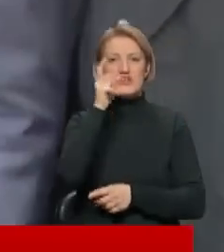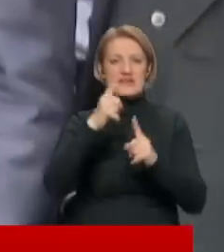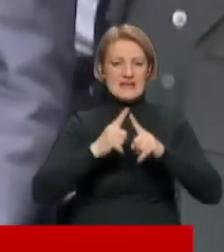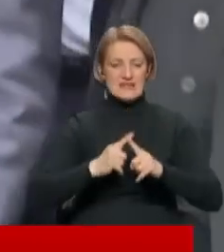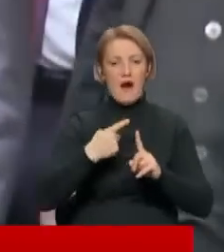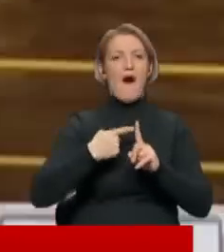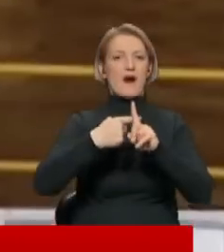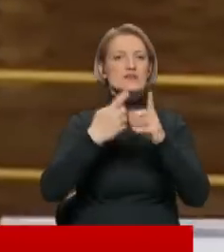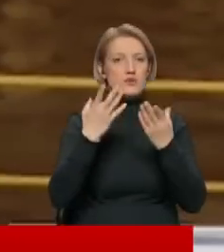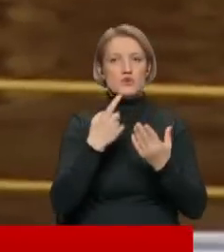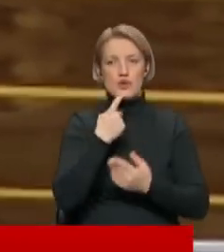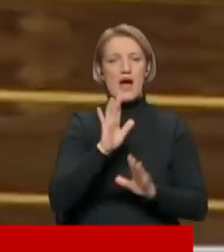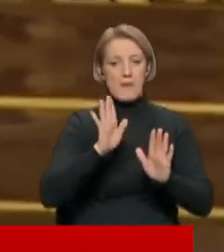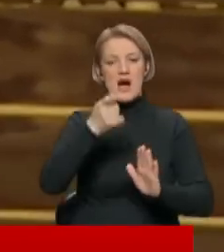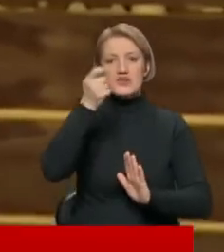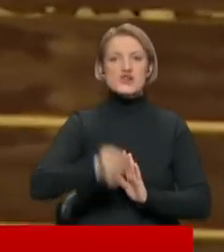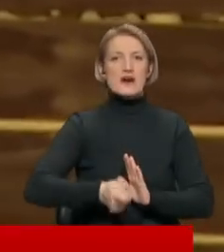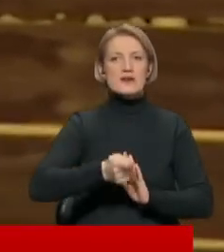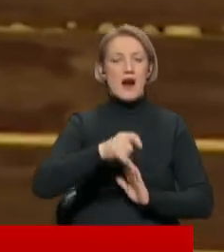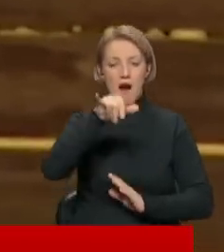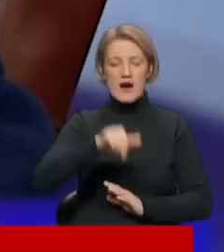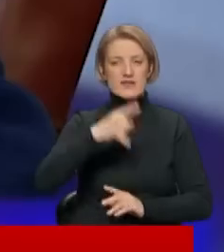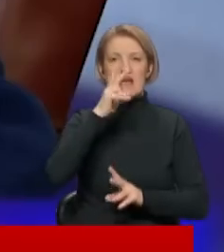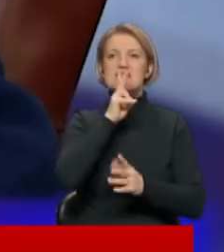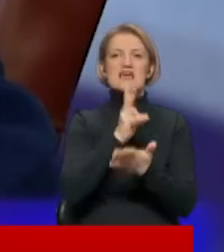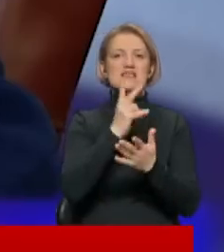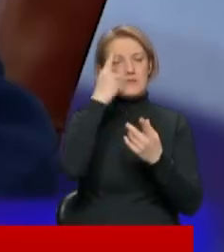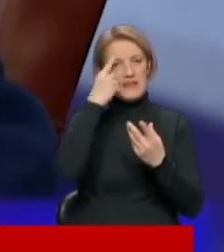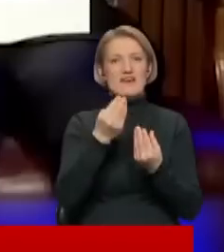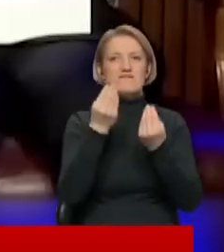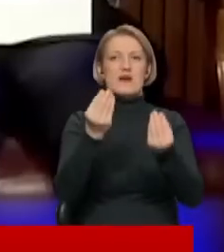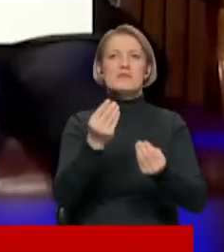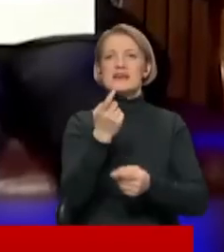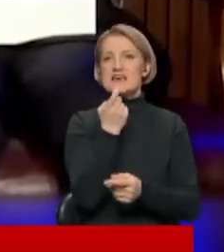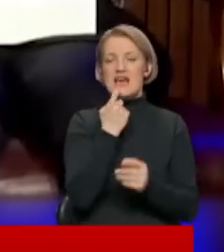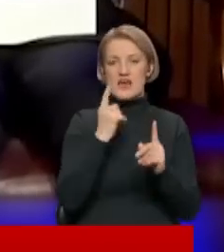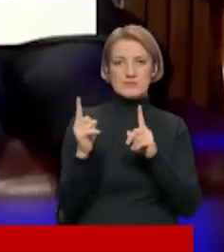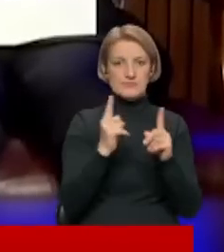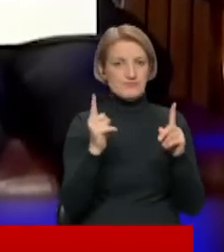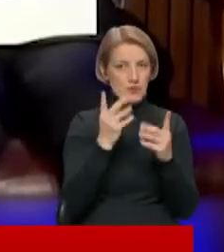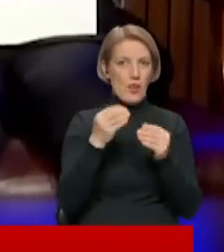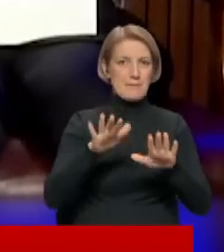arttığını söyledi ama şartlar hakkında kesin bilgi vermedi yaş aralığı olabilirdi